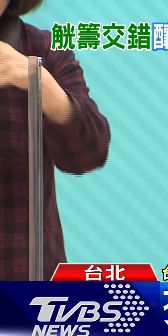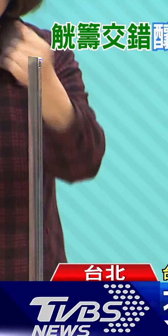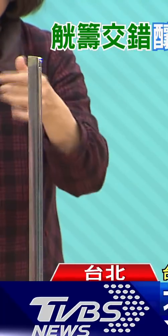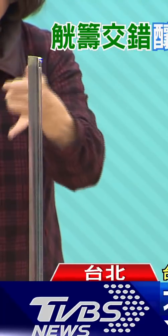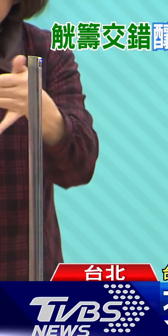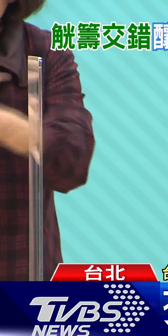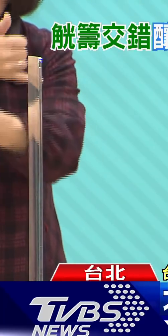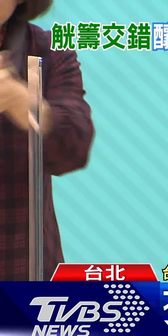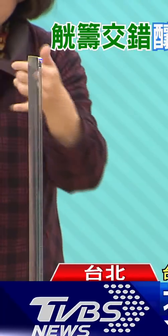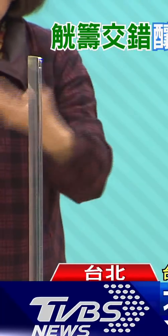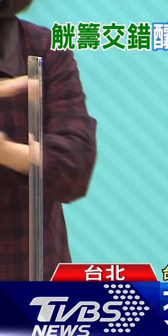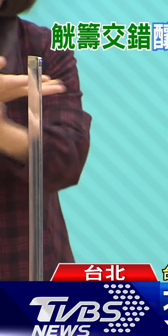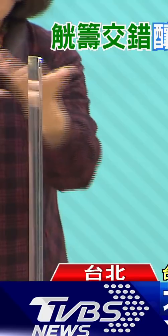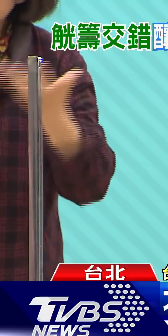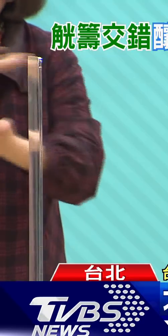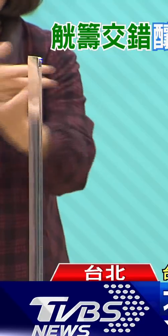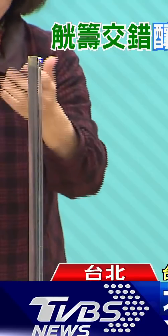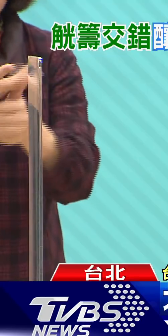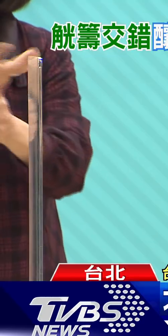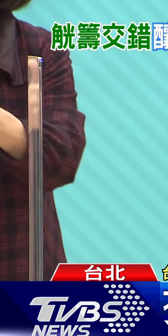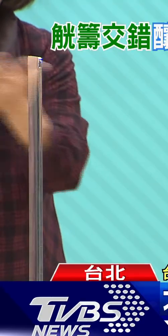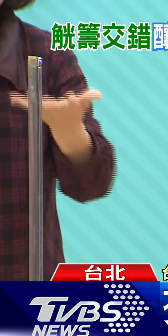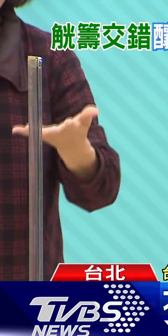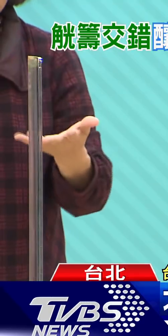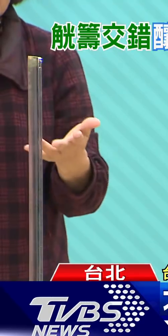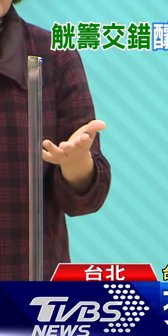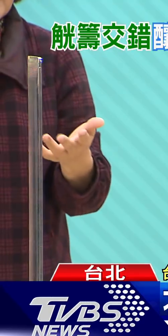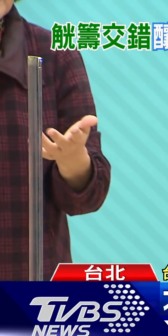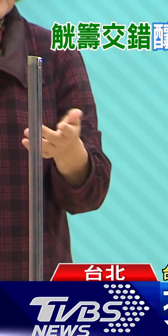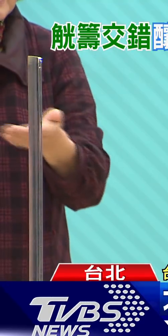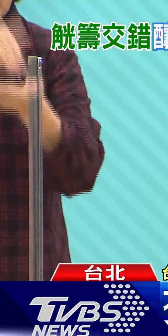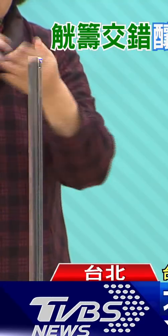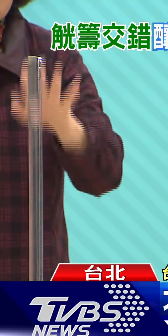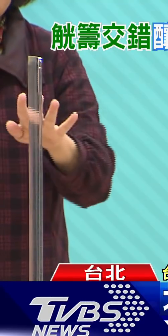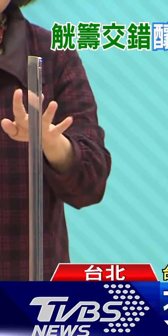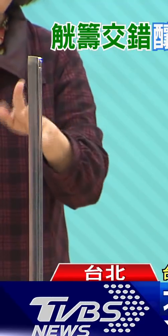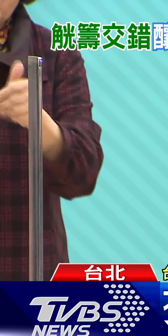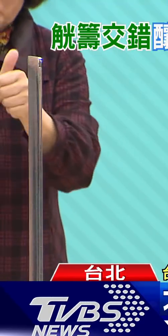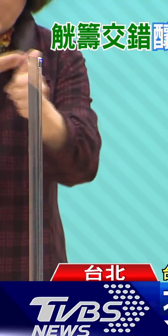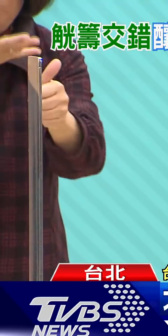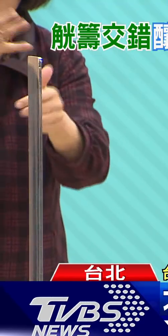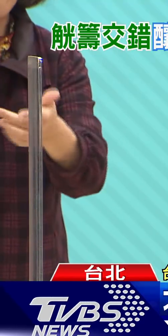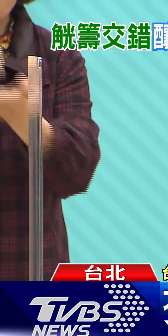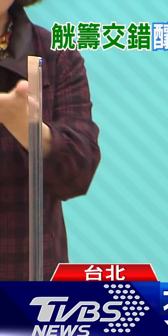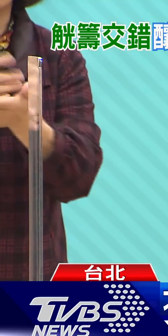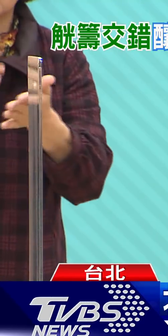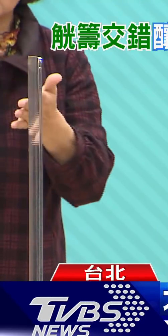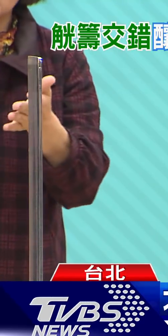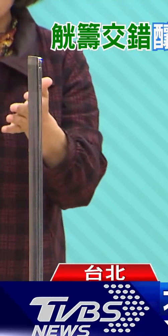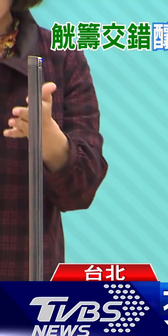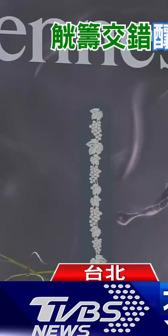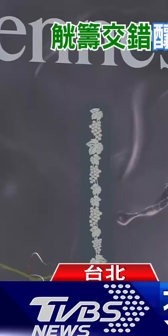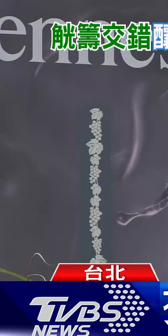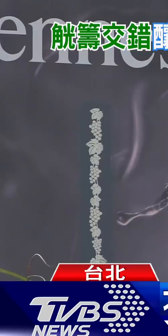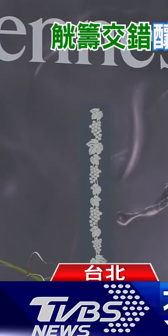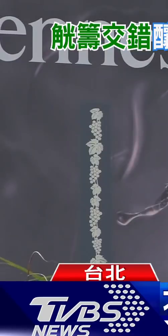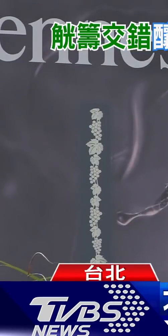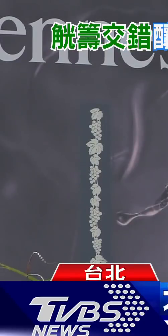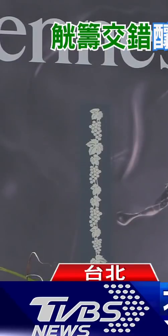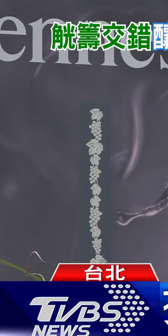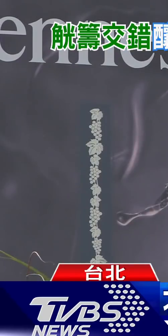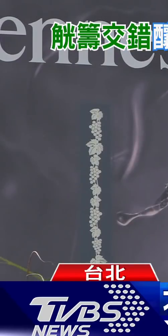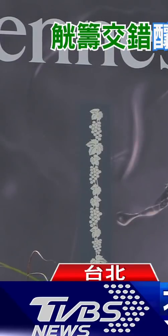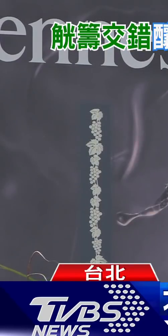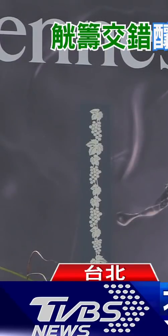交叉感染，目前为止大部分都还是有感染源的状况。 副市长黄珊珊也指出，8号确诊个案